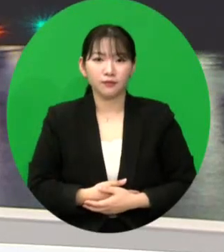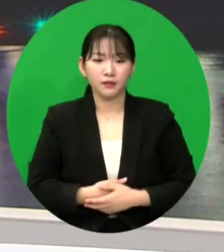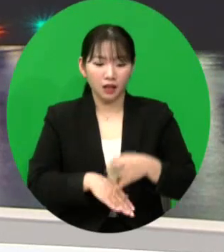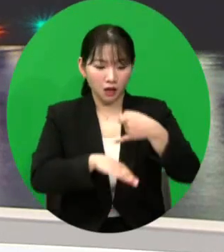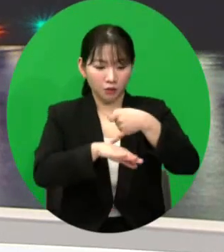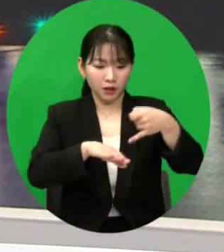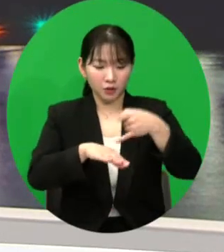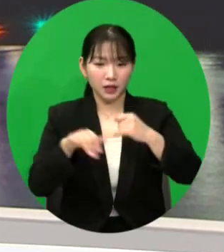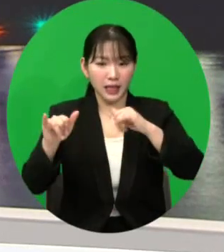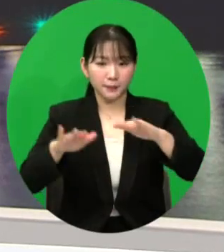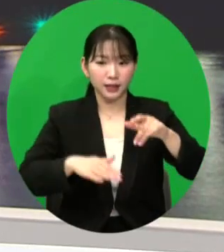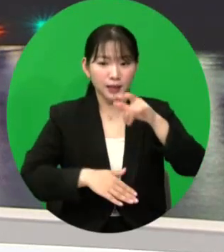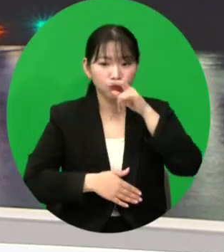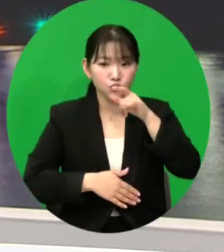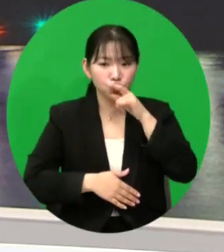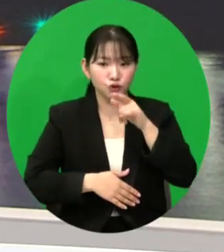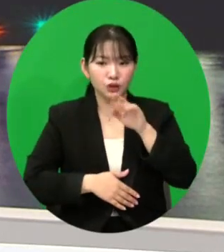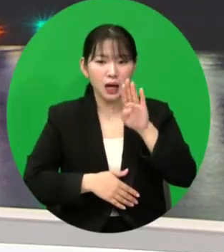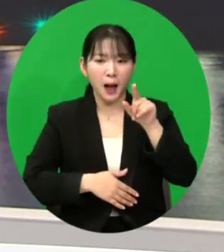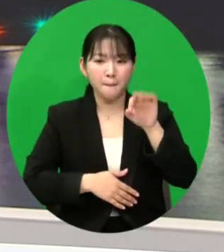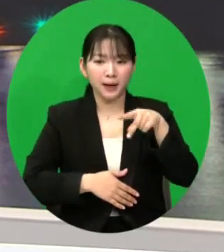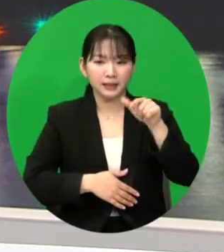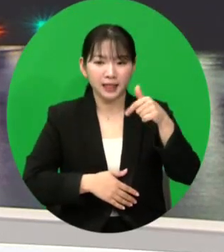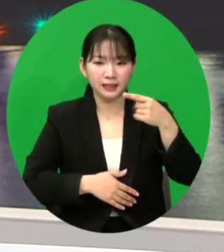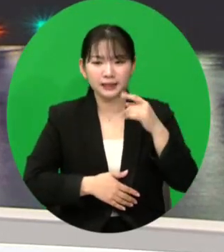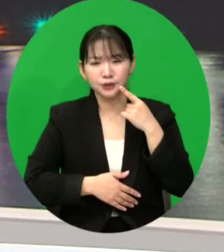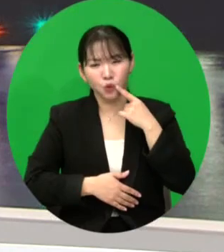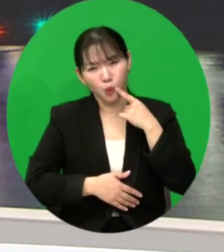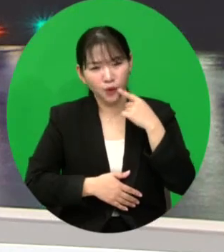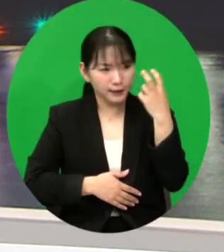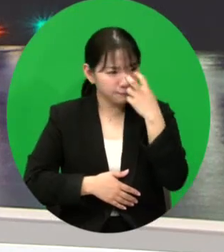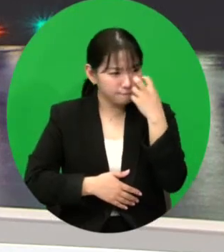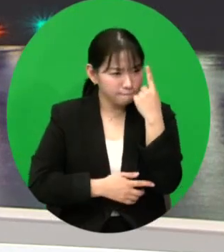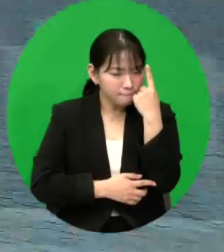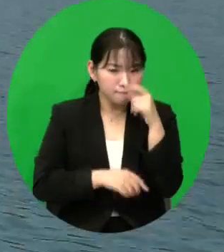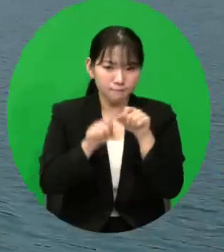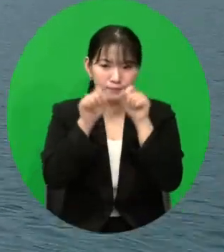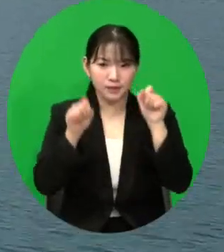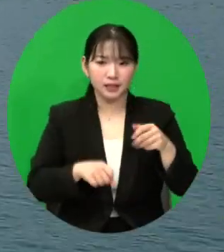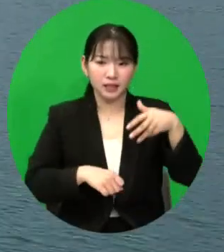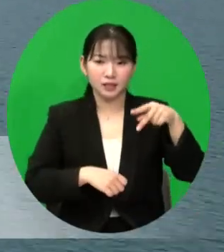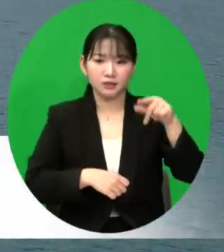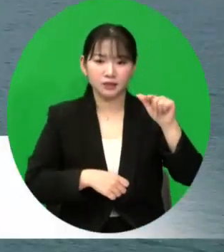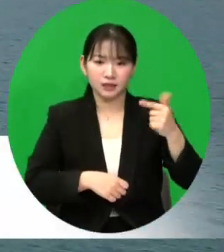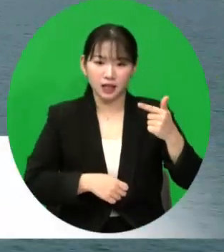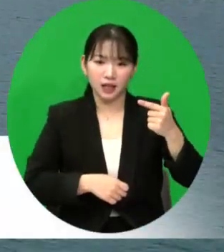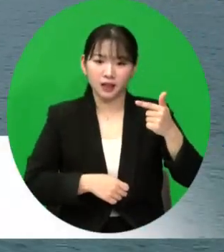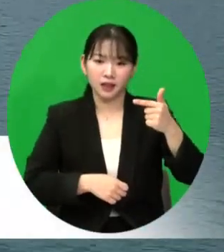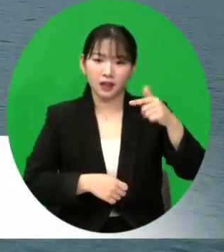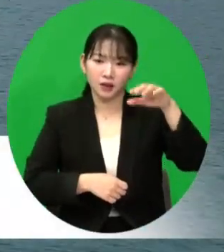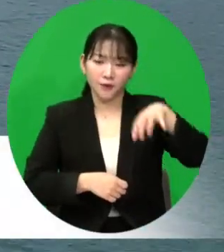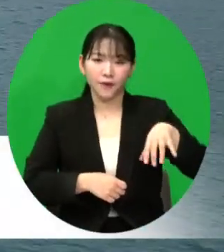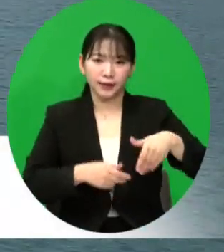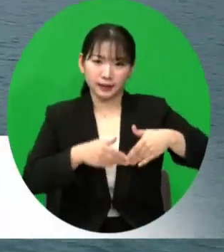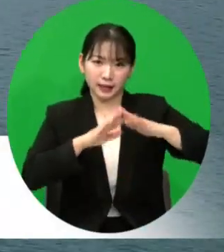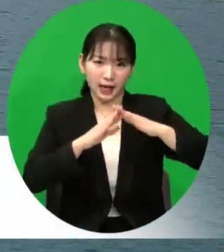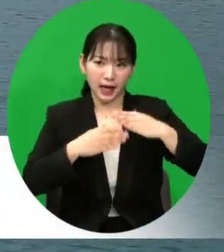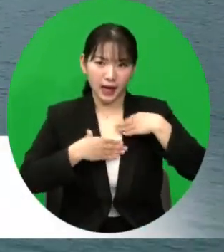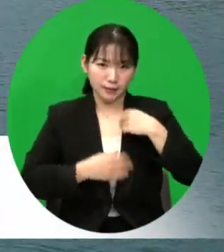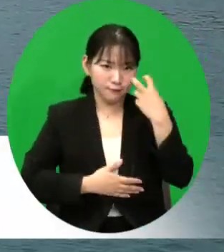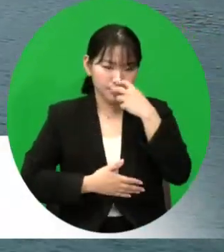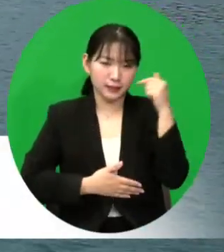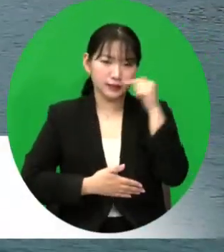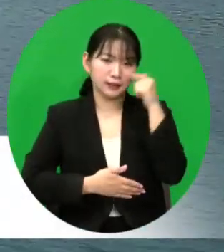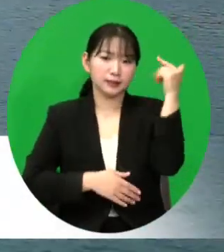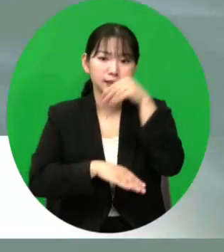완도군은 바닷물 방사능 연속 감시 시스템을 청산면 여소도 설치하고 안전 관리를 강화할